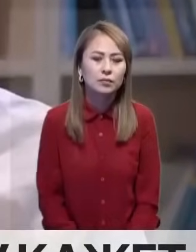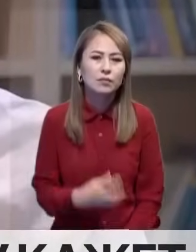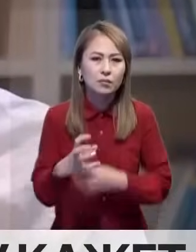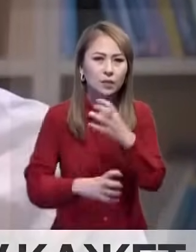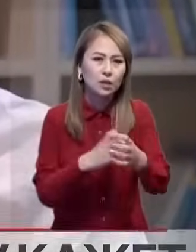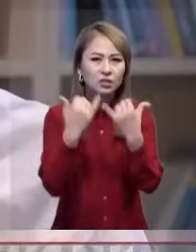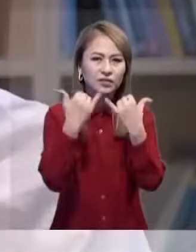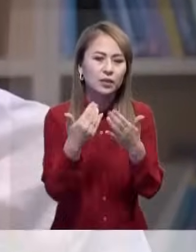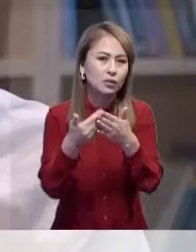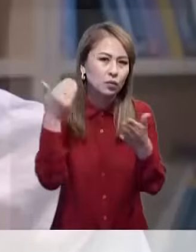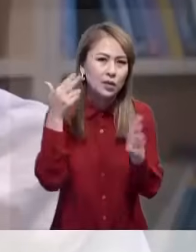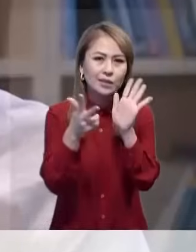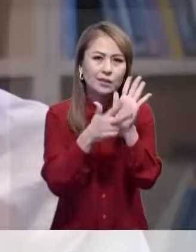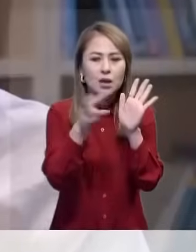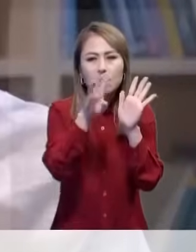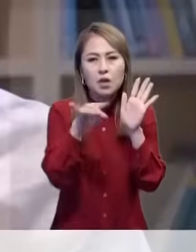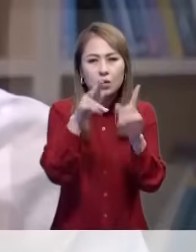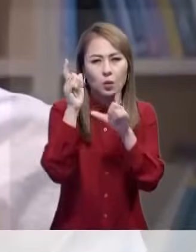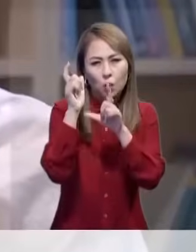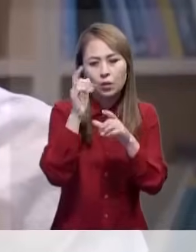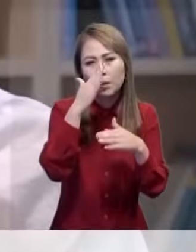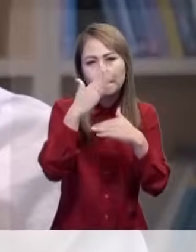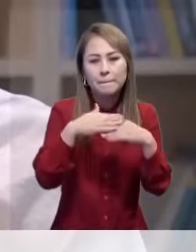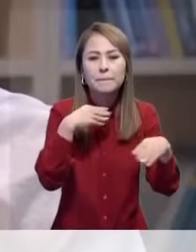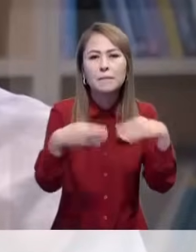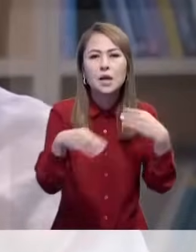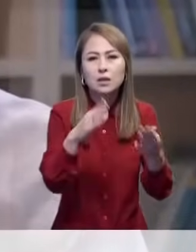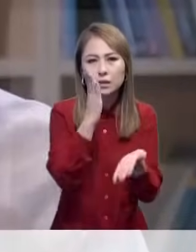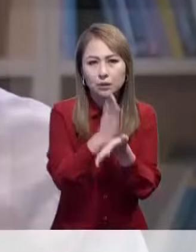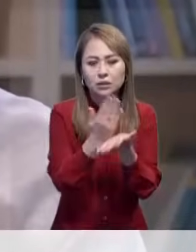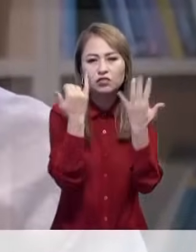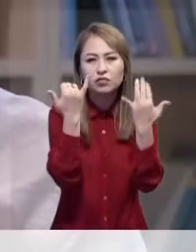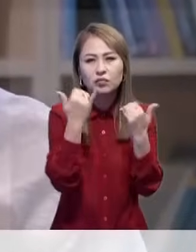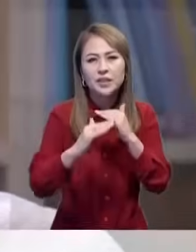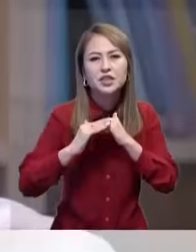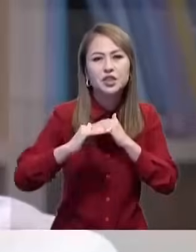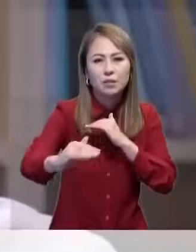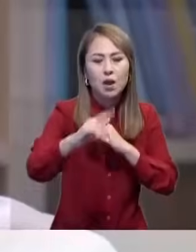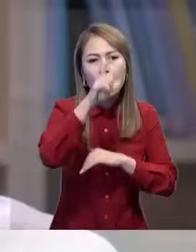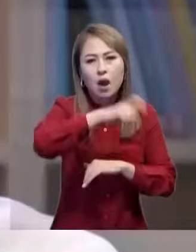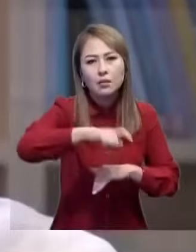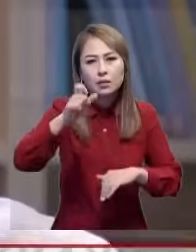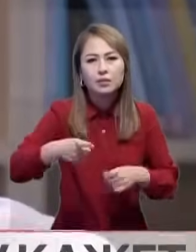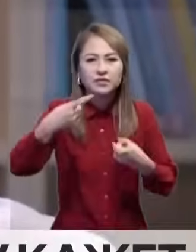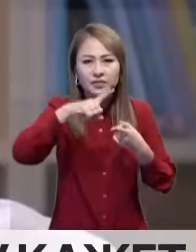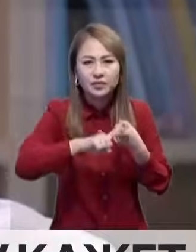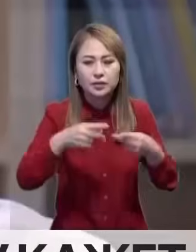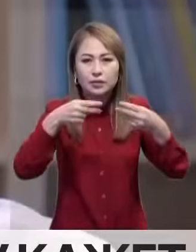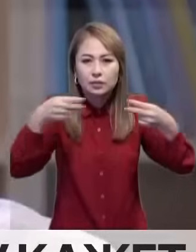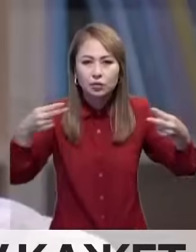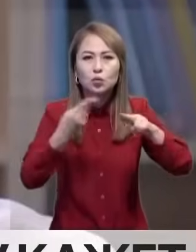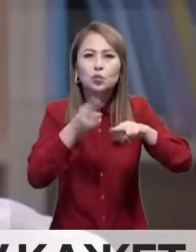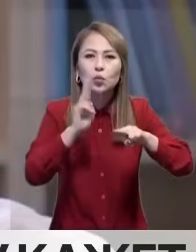Әлемде бүгінге дейін 8 миллиард тоннаға жоқ пластик ыдыс өндірілген. Яғни бұл жер бетіндегі адам санына тең көрсеткіш.